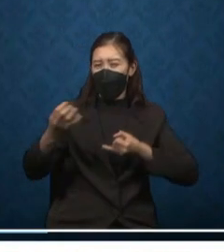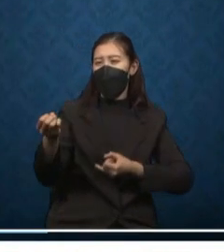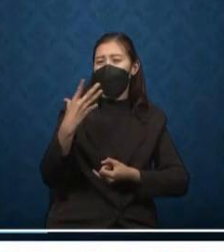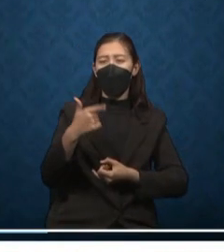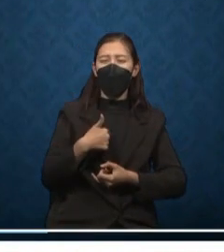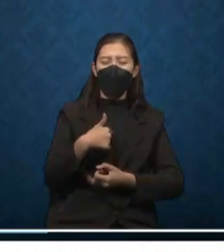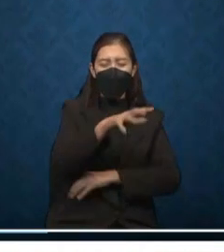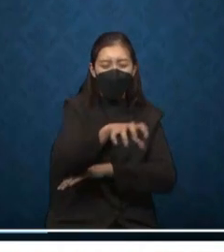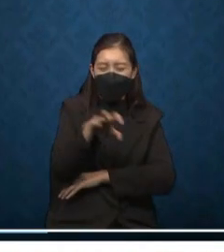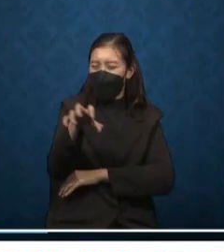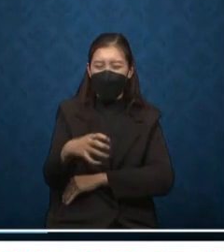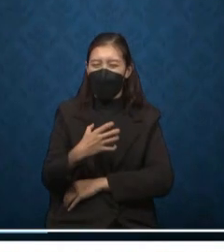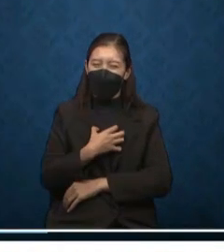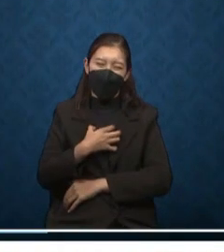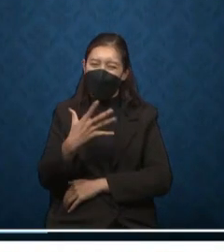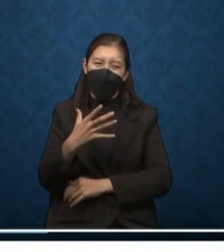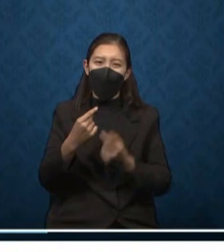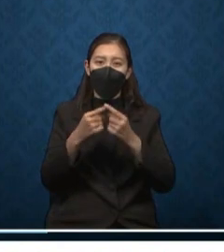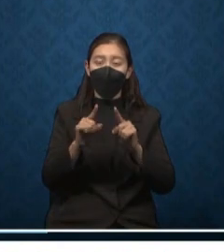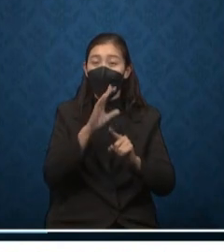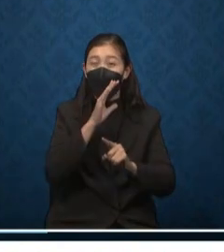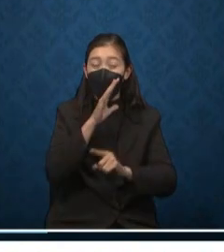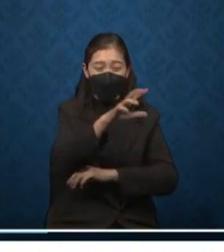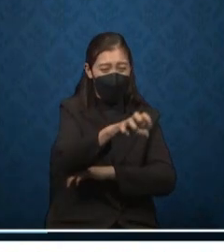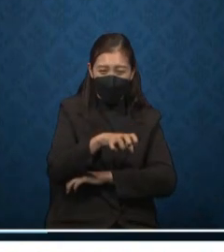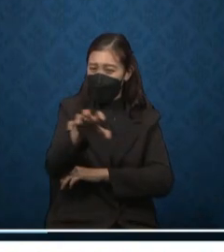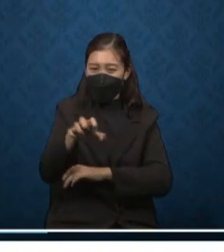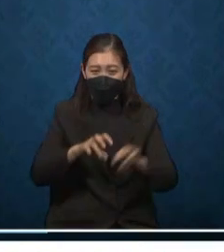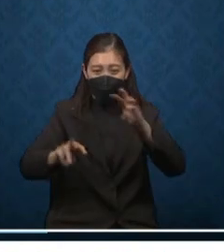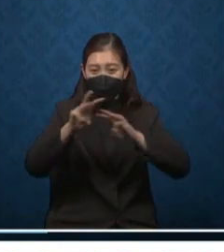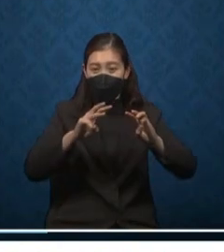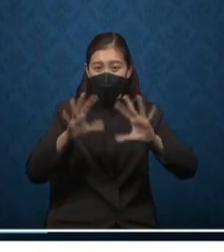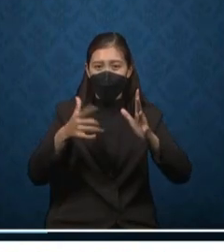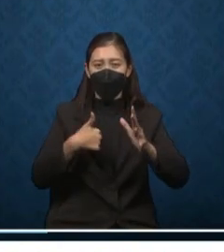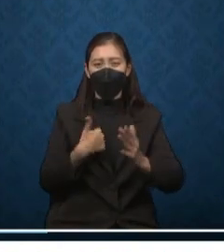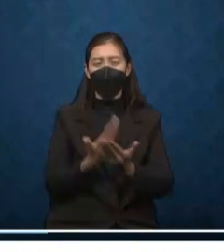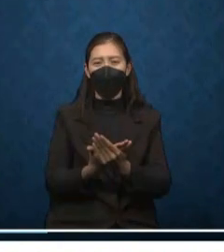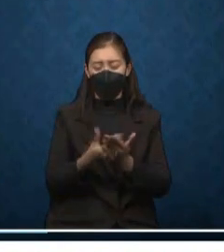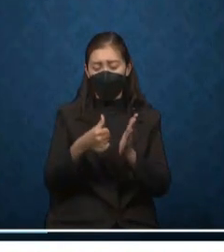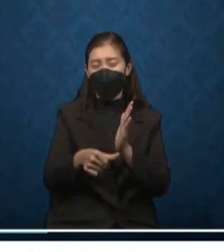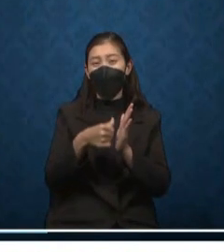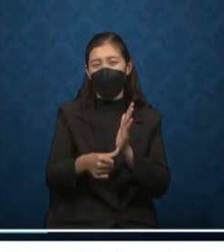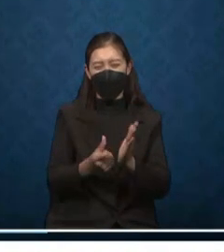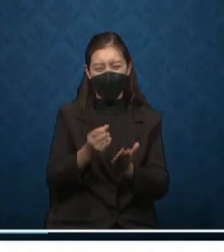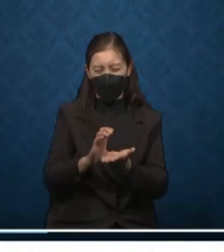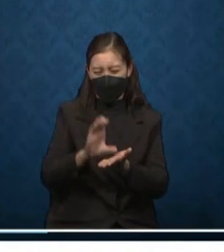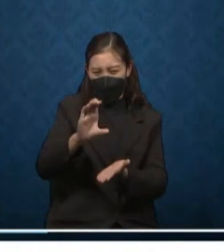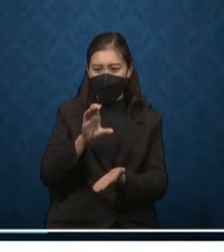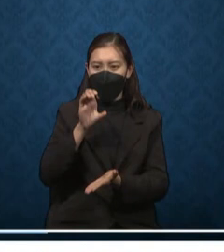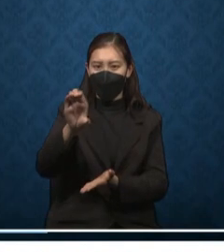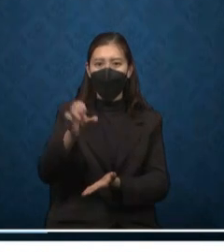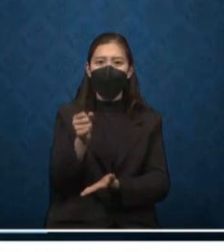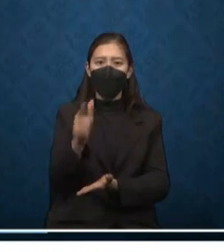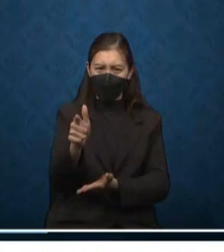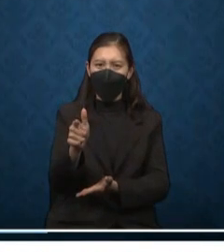ที่ดินในอัตราที่แพงที่สุดยอมมาเสียในอัตราที่ต่ำที่สุดที่ผมอภิปรายมานี้ก็เพื่อจะชี้ให้ท่านเห็นครับว่าประเด็นปัญห